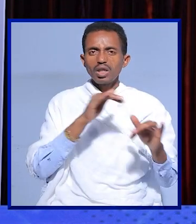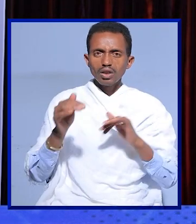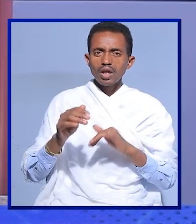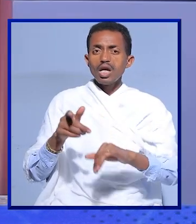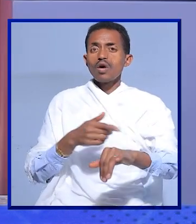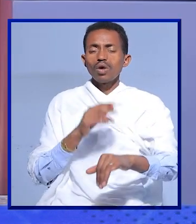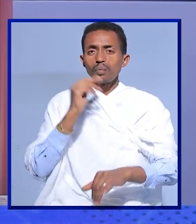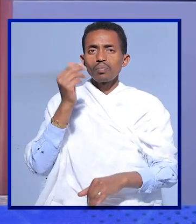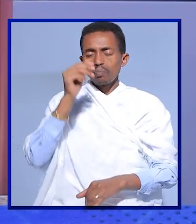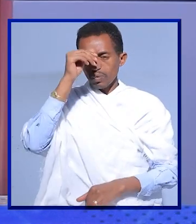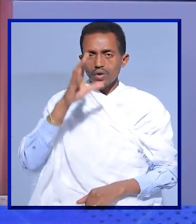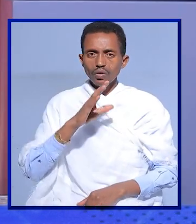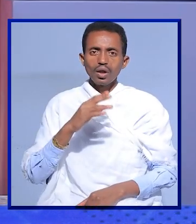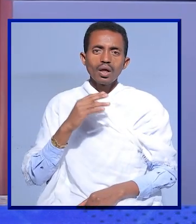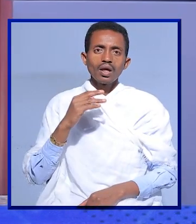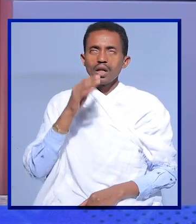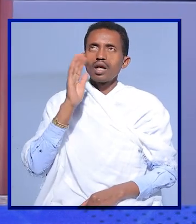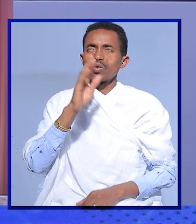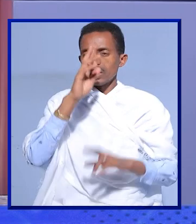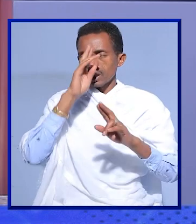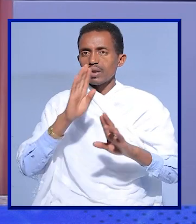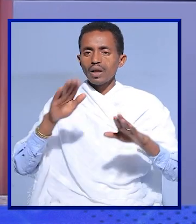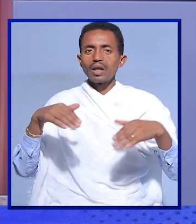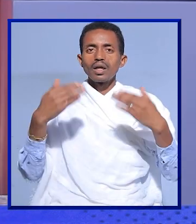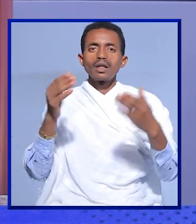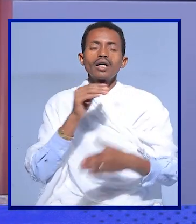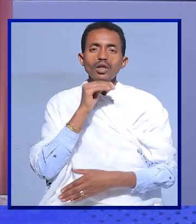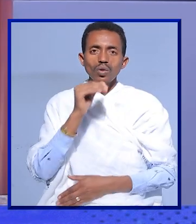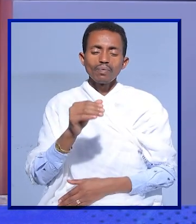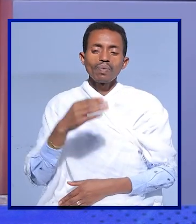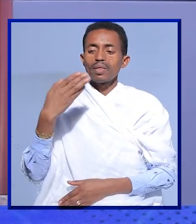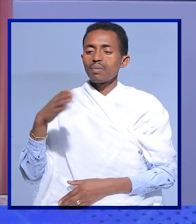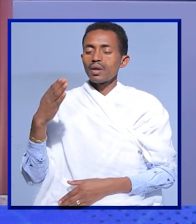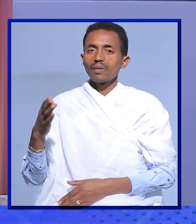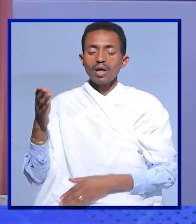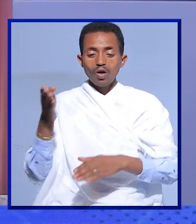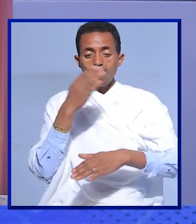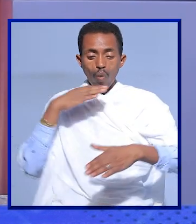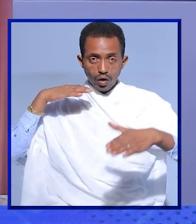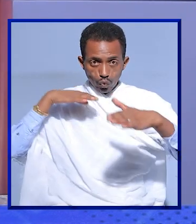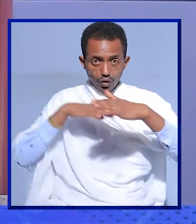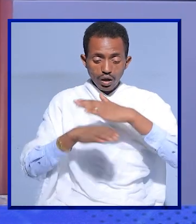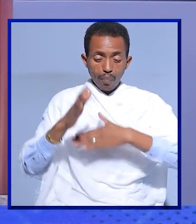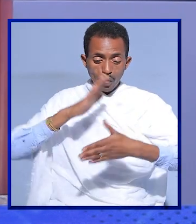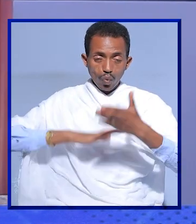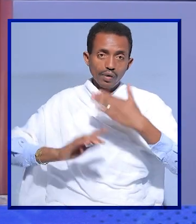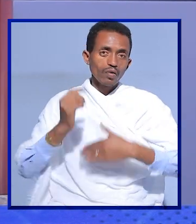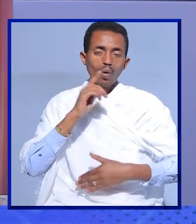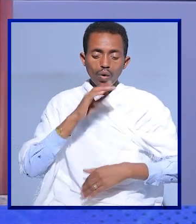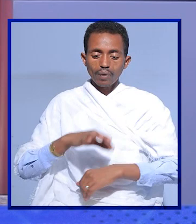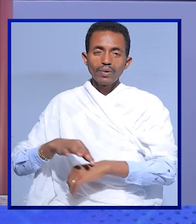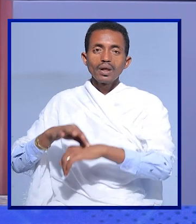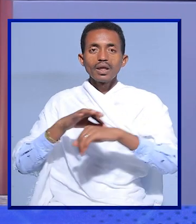ተቆጥሮ ለእናቱም አይሁዳውያን ክብር ሳይሰጧት በቤተልሔም ዋሻ ቢወለድም